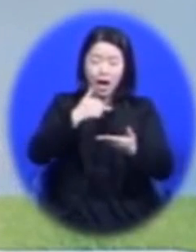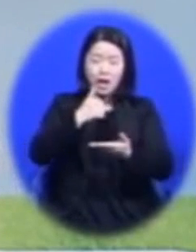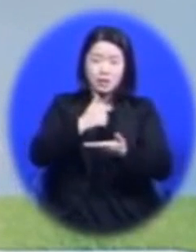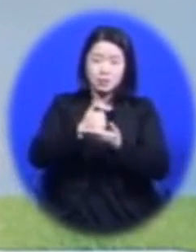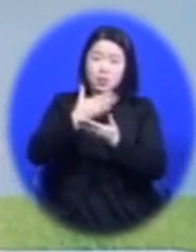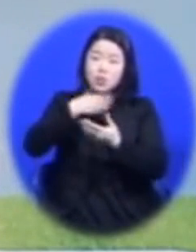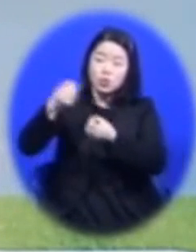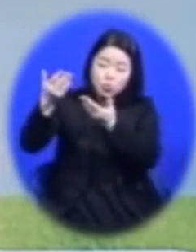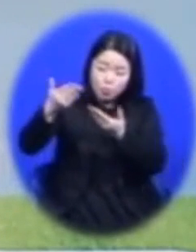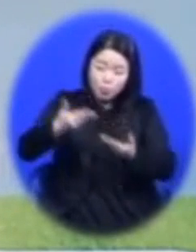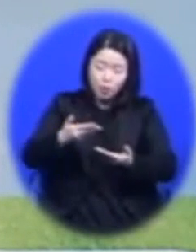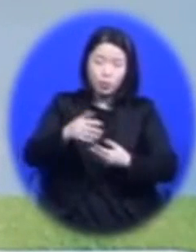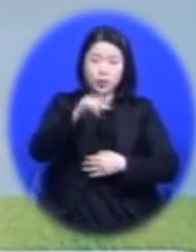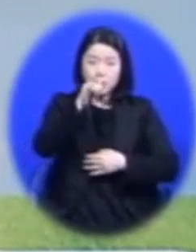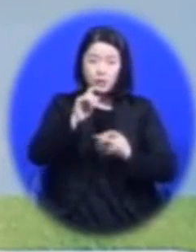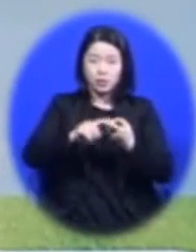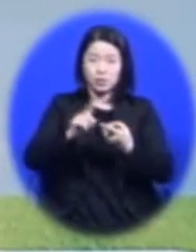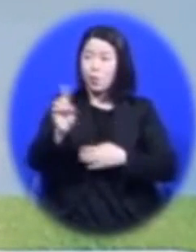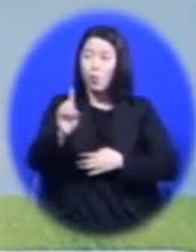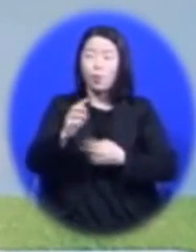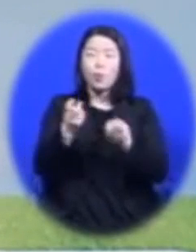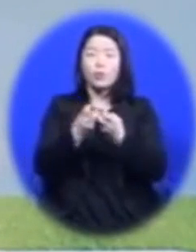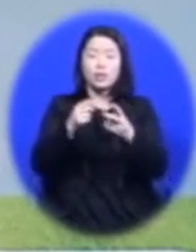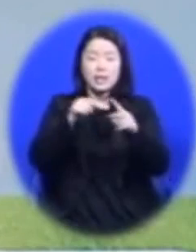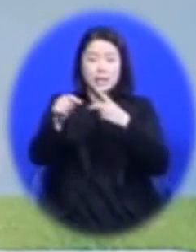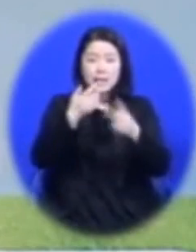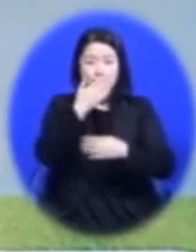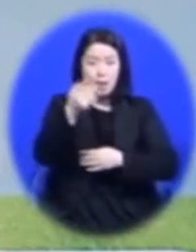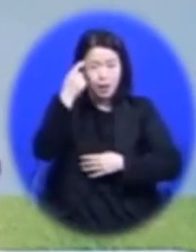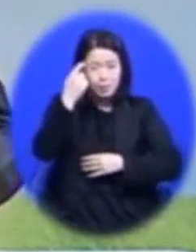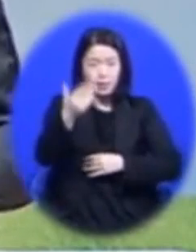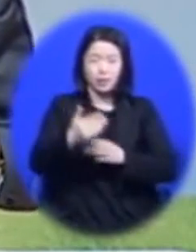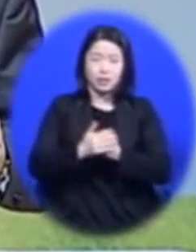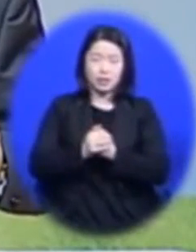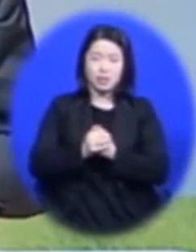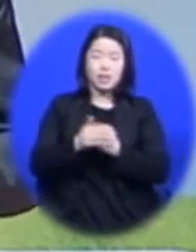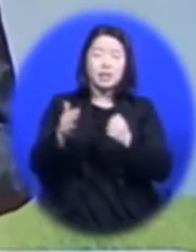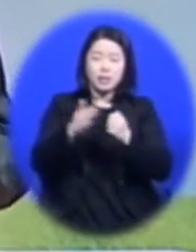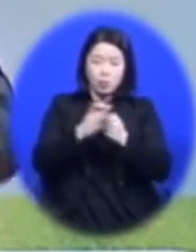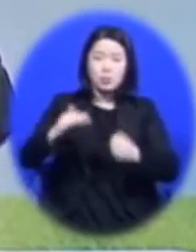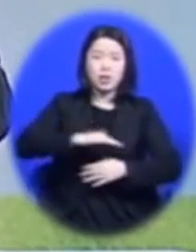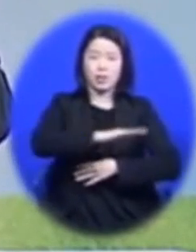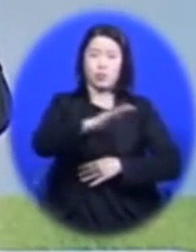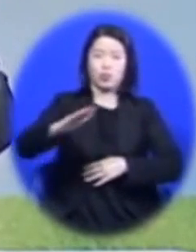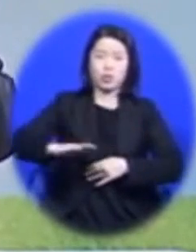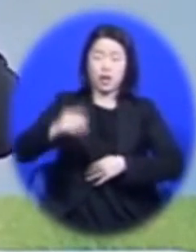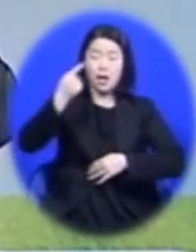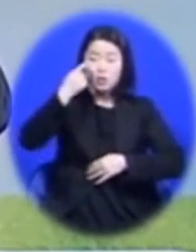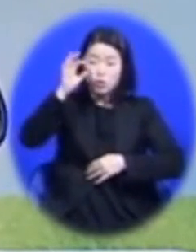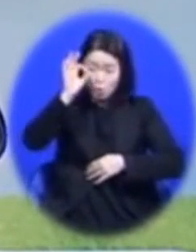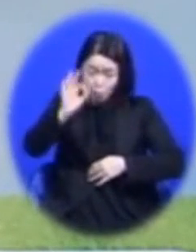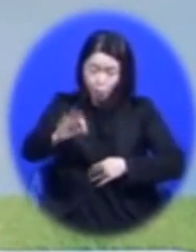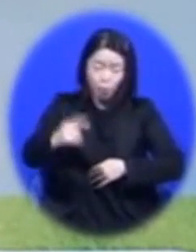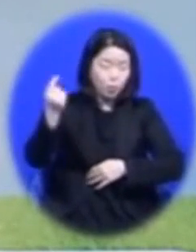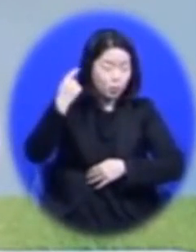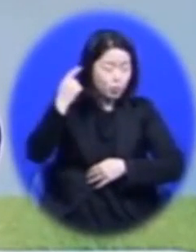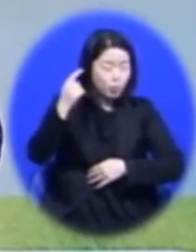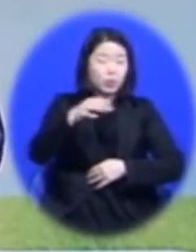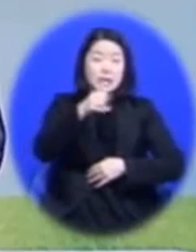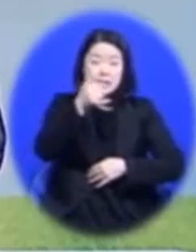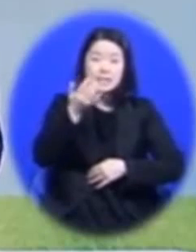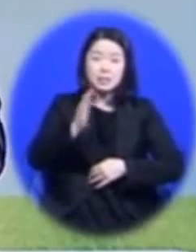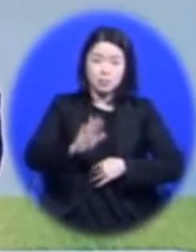줄 누가 이해할 수 있겠어요? 그러니까 우리가 눈으로 보고 귀로 듣고